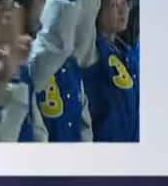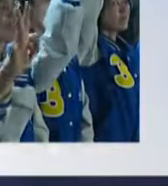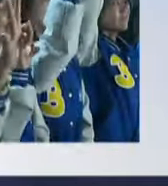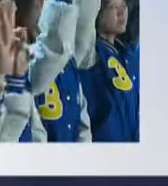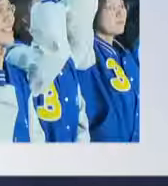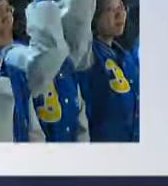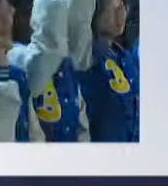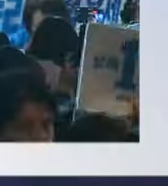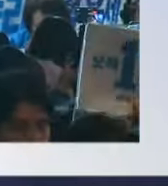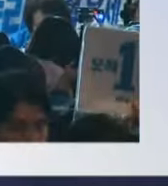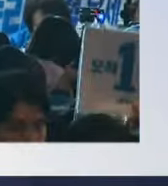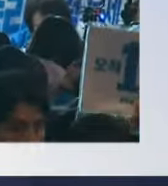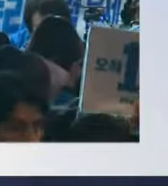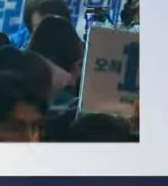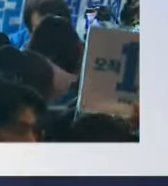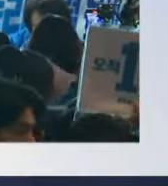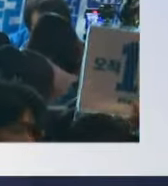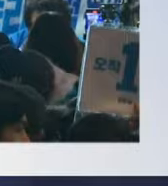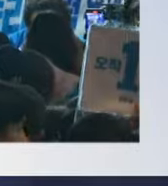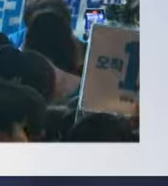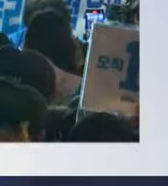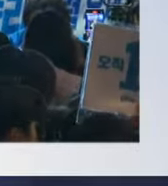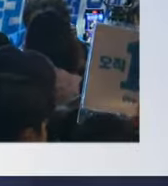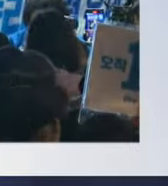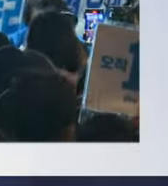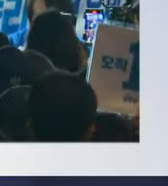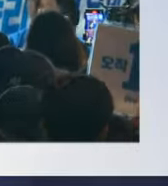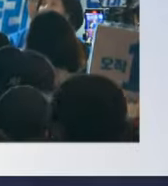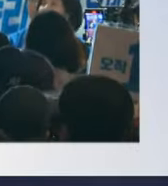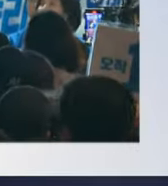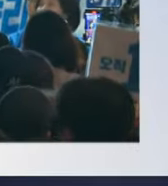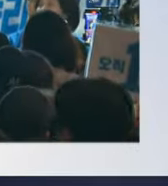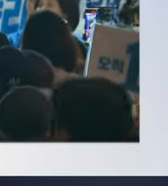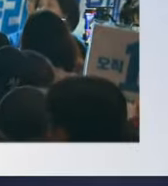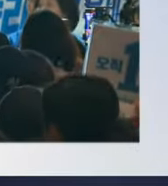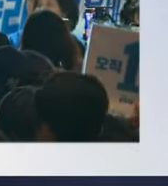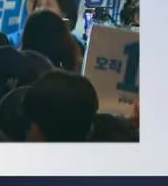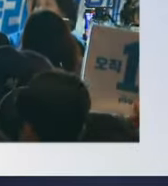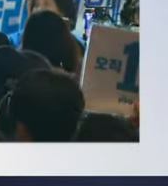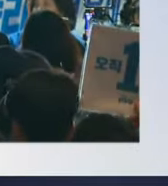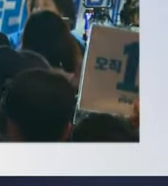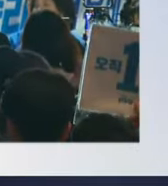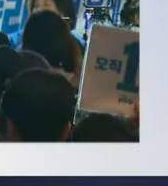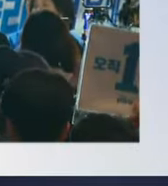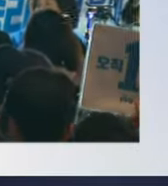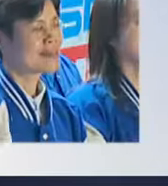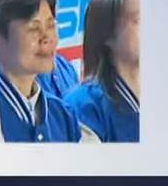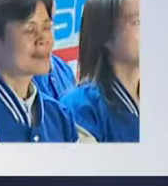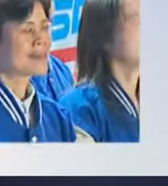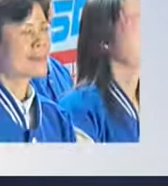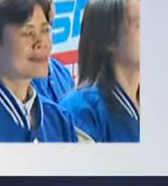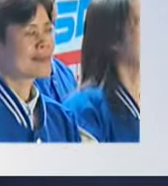말하면 두 정당의 대표가 심판론의 대상이 될 만큼 문제가 많았다. 이게 되는 것이죠.